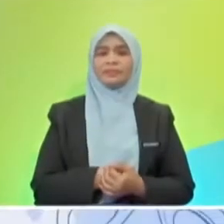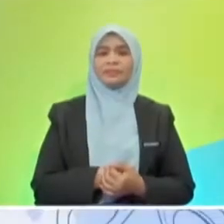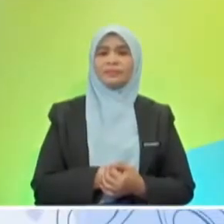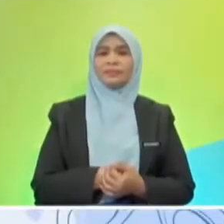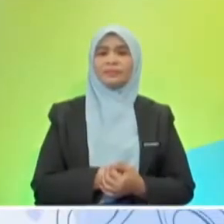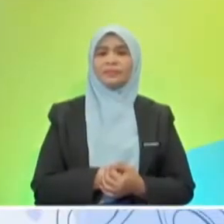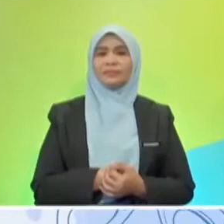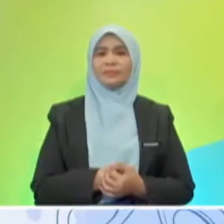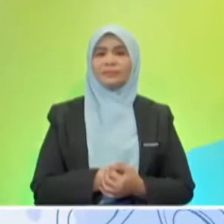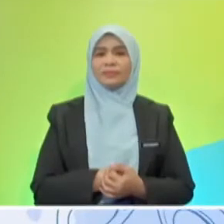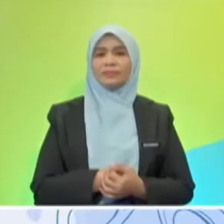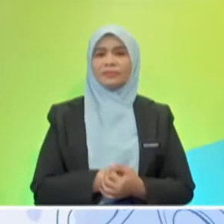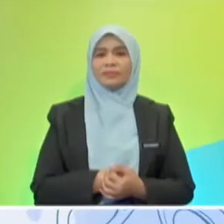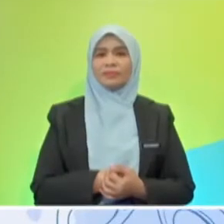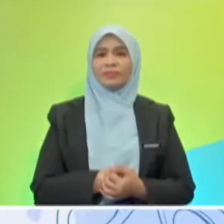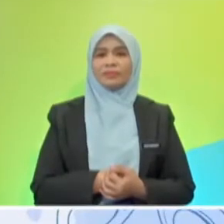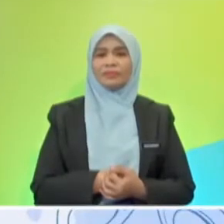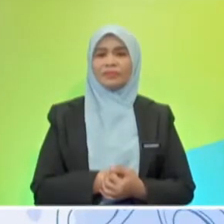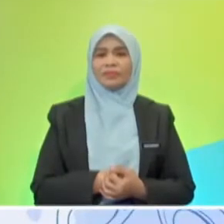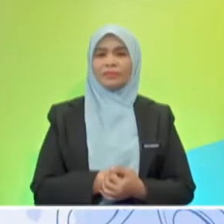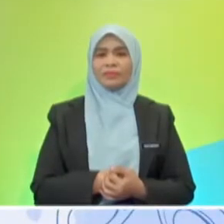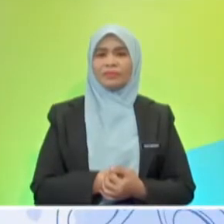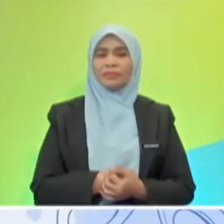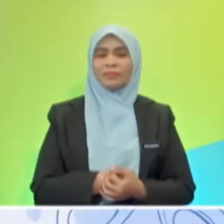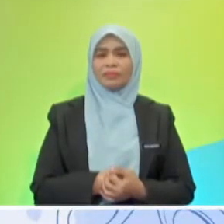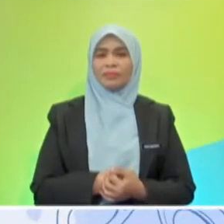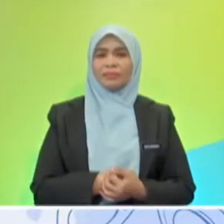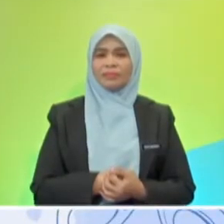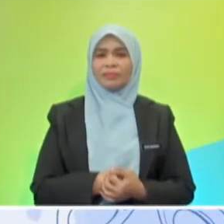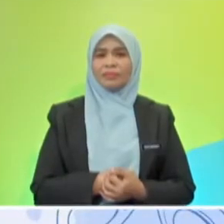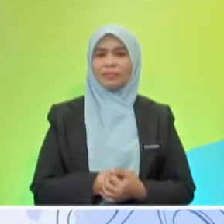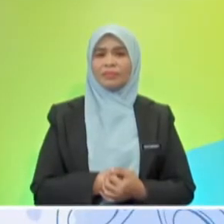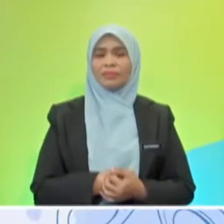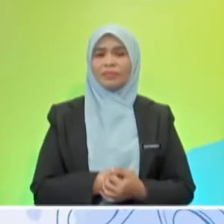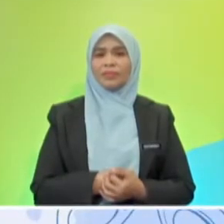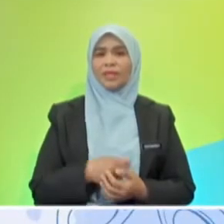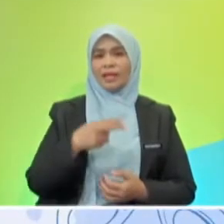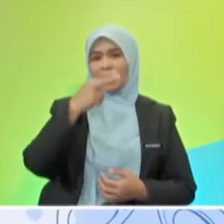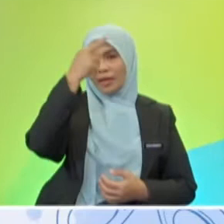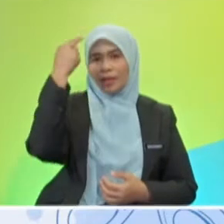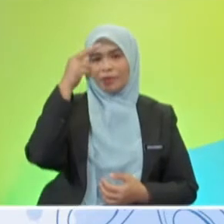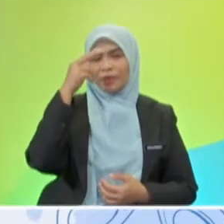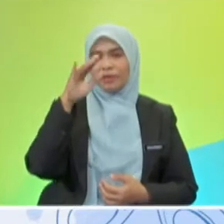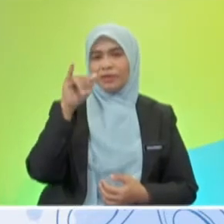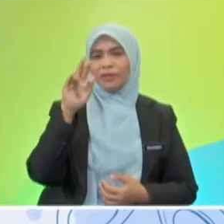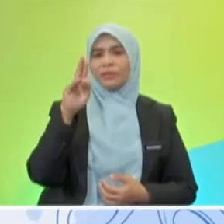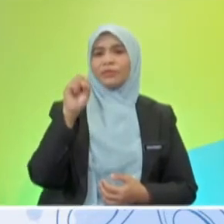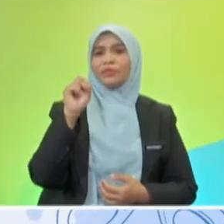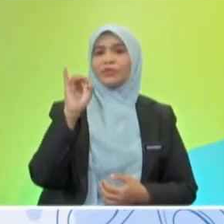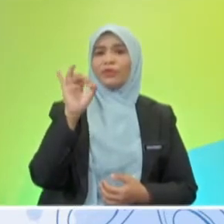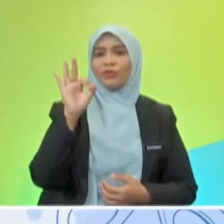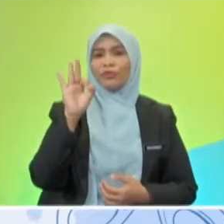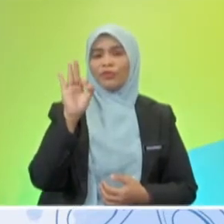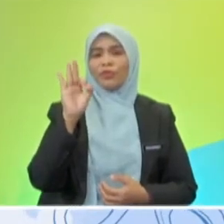Hai siapa tuh siapa toko yang dipilih dalam Kyle Nabi Yusuf Alaihissalam Gaza Oke Nabi